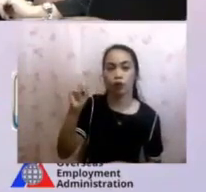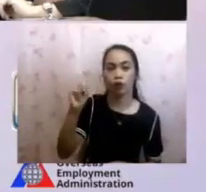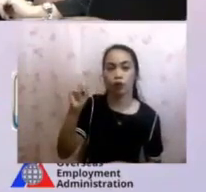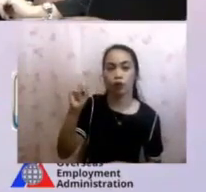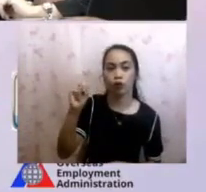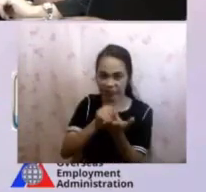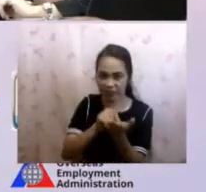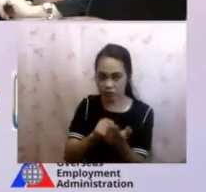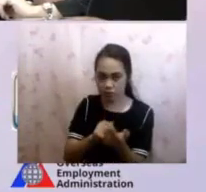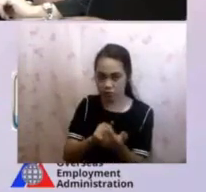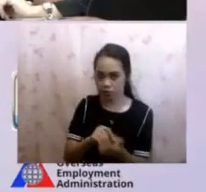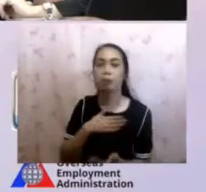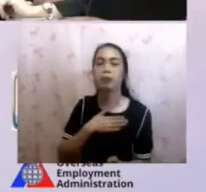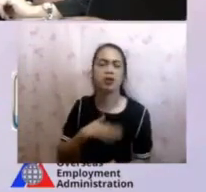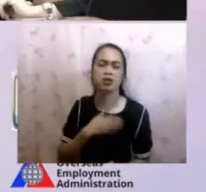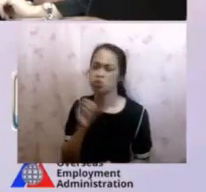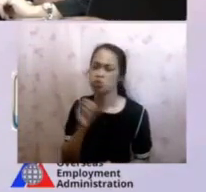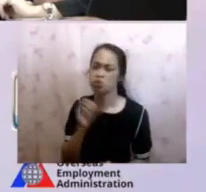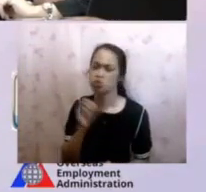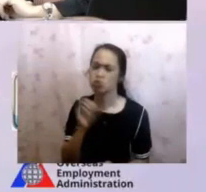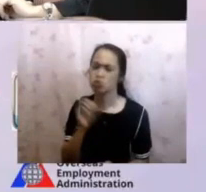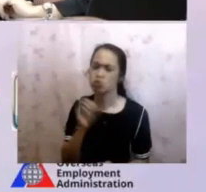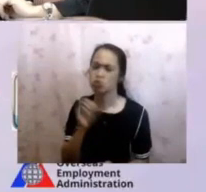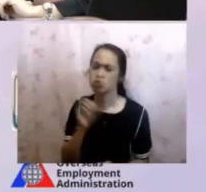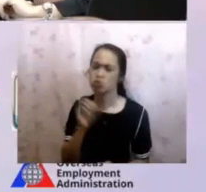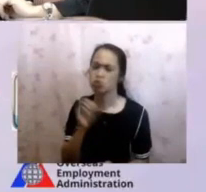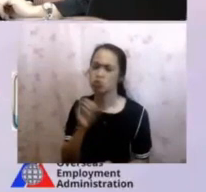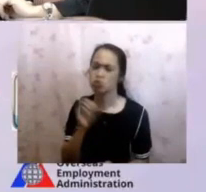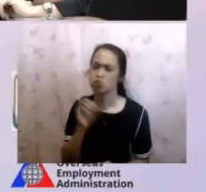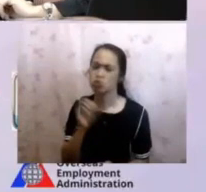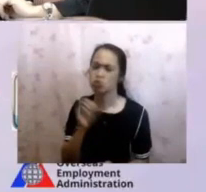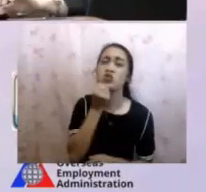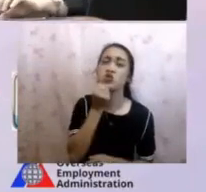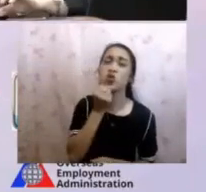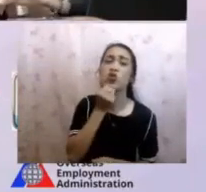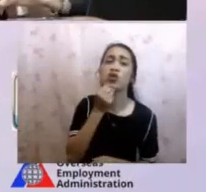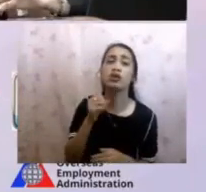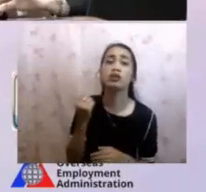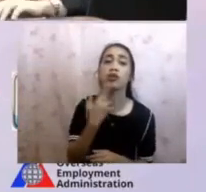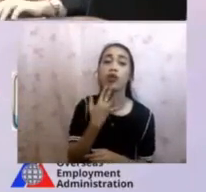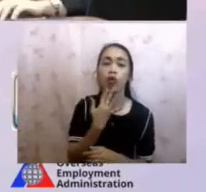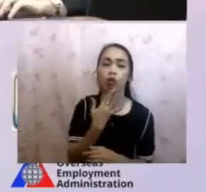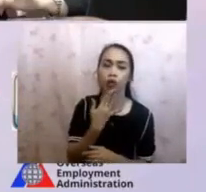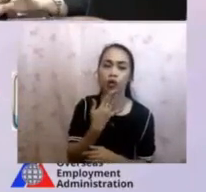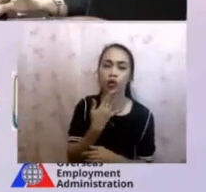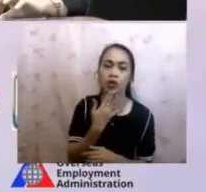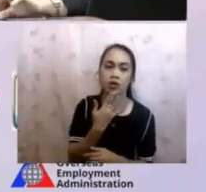shoes kay bantog black. But batik ka ayo siya tanawon, guys. Paresra sa babay, it gives